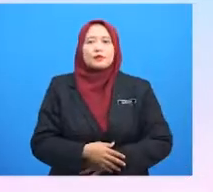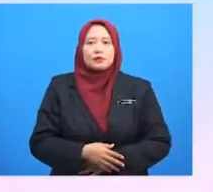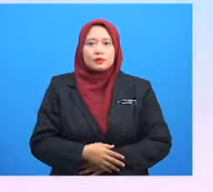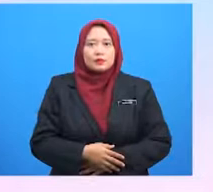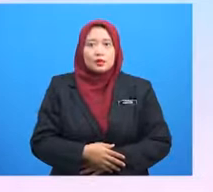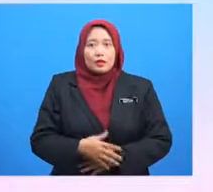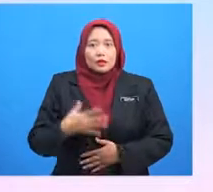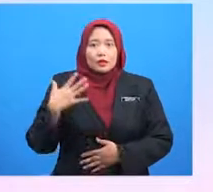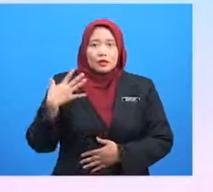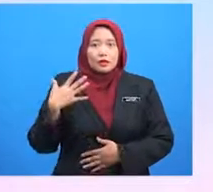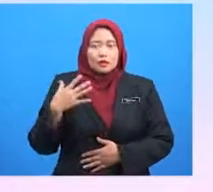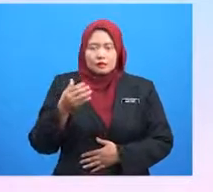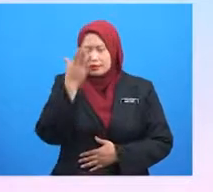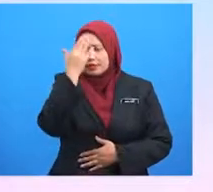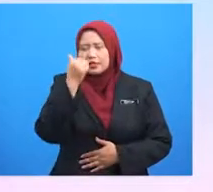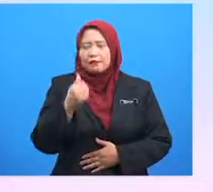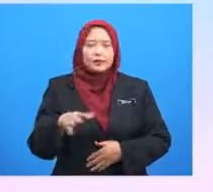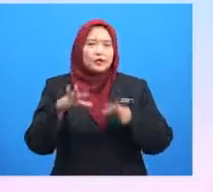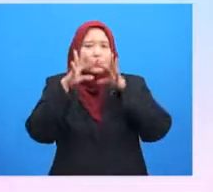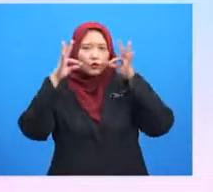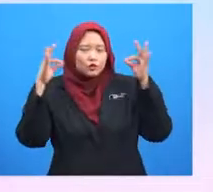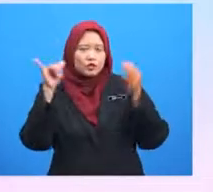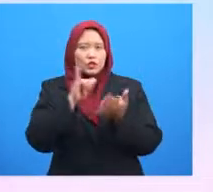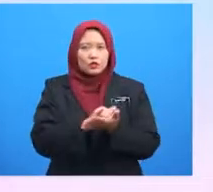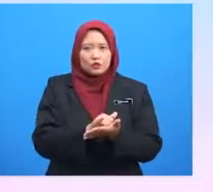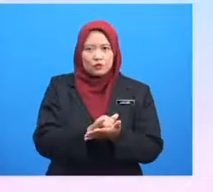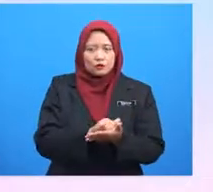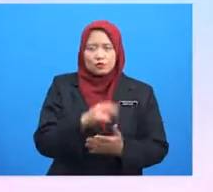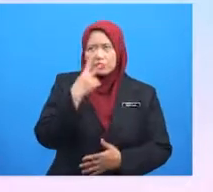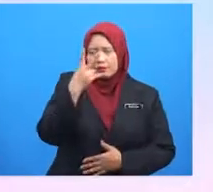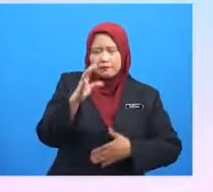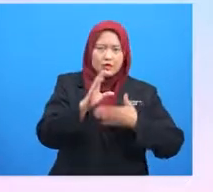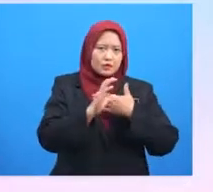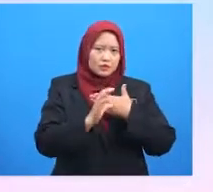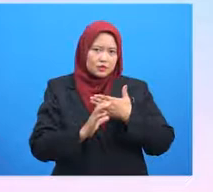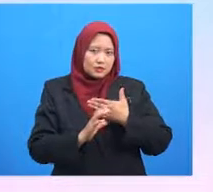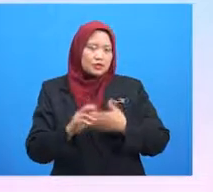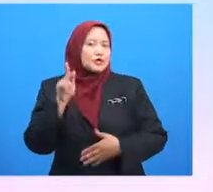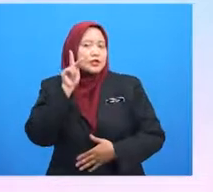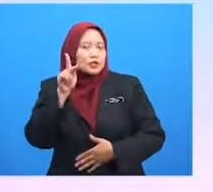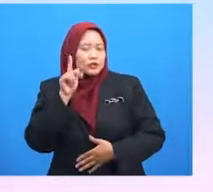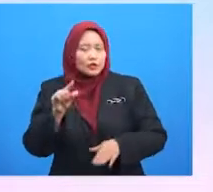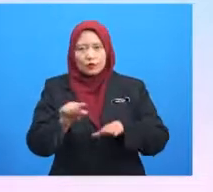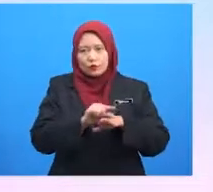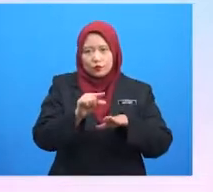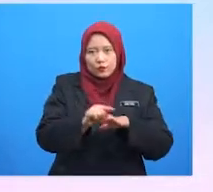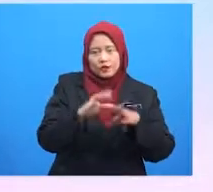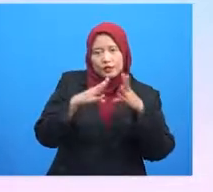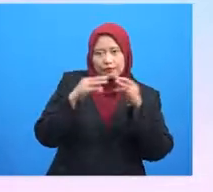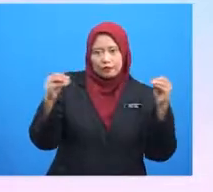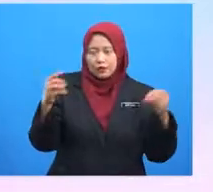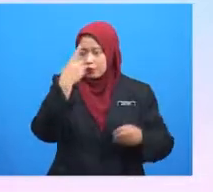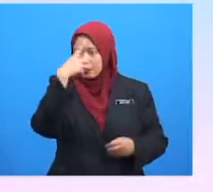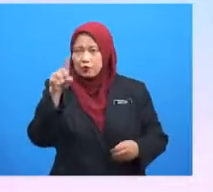Alamak, kenapa dengan kucing tu? Nampak macam cedera. Kakak menggunakan bebola kapas untuk